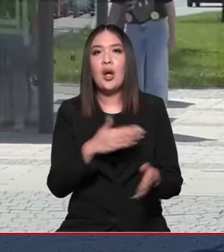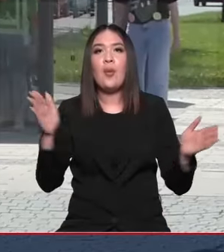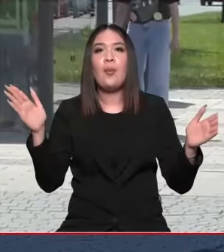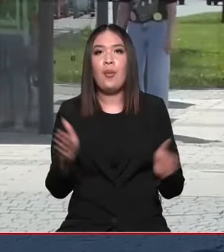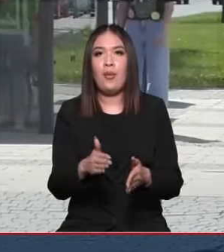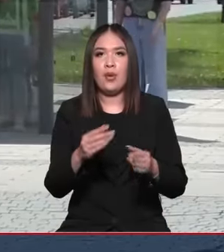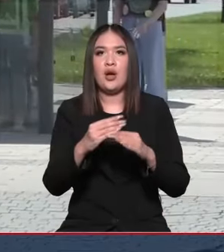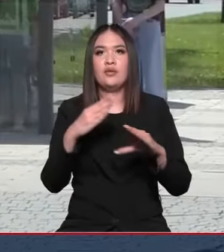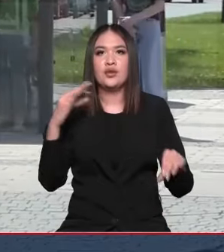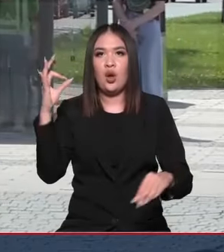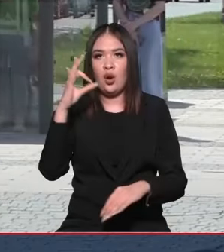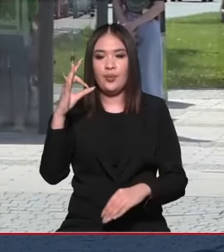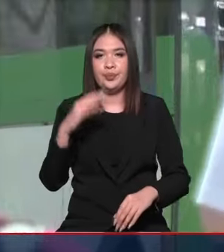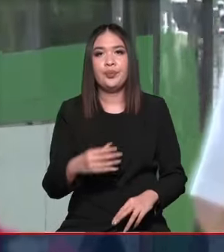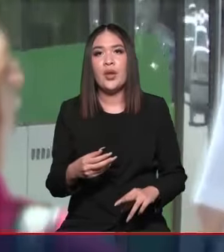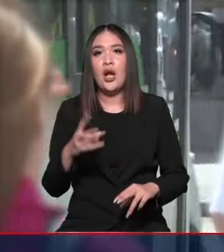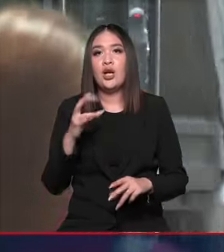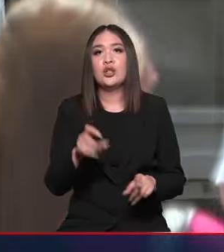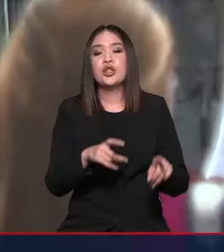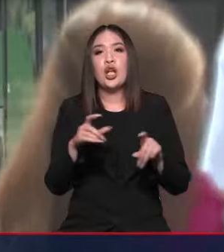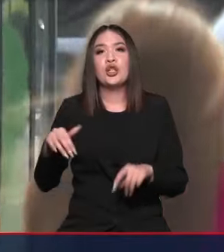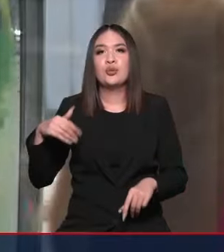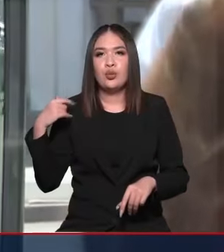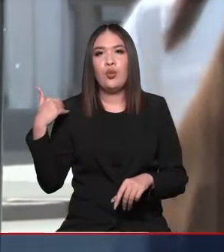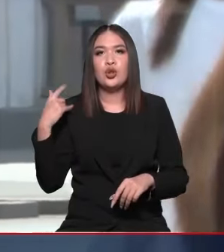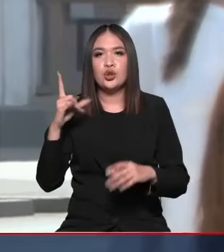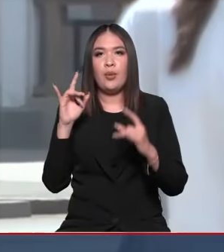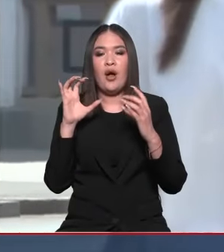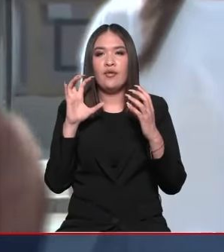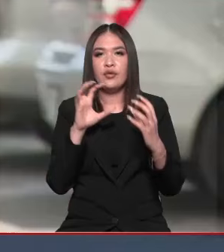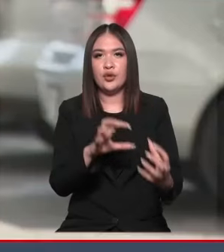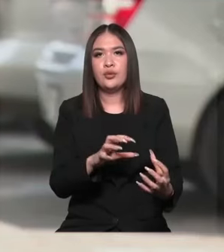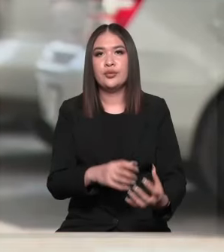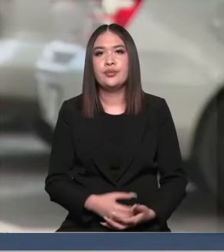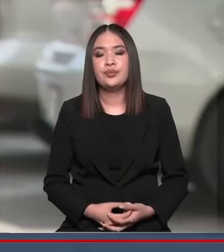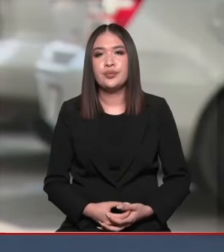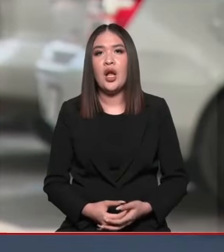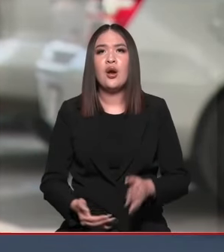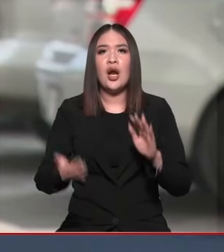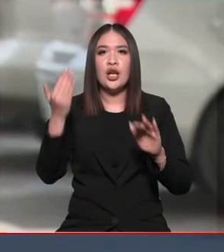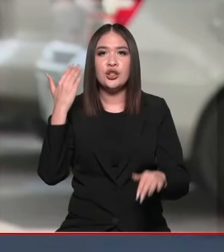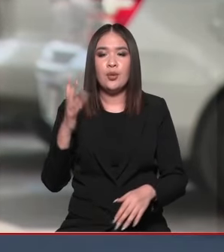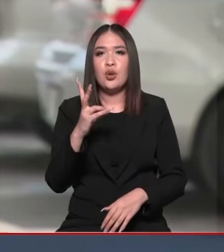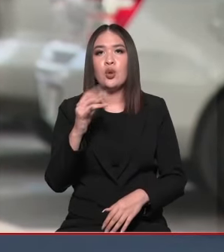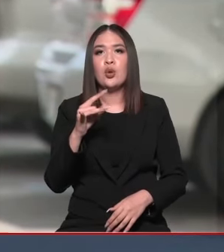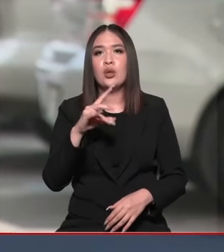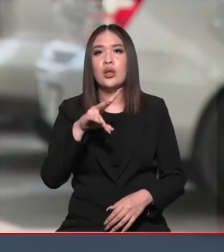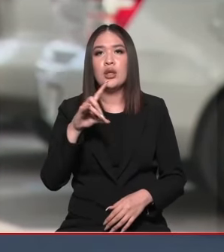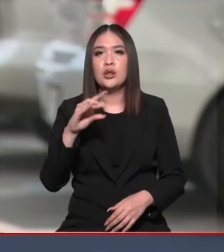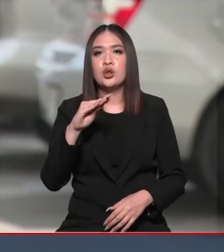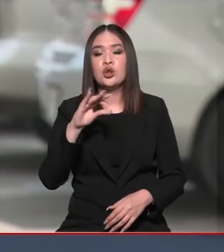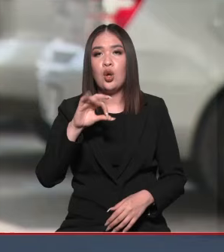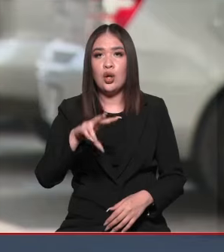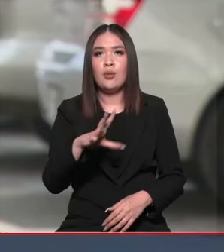от авто, а население сподвигнуть пользоваться общественным транспортом. Потому что ранее, допустим, на бульваре Нуржол,